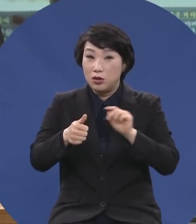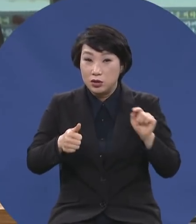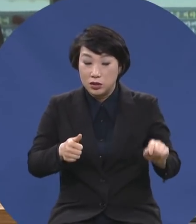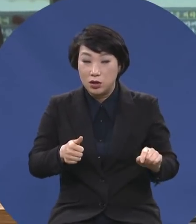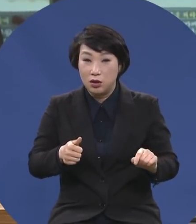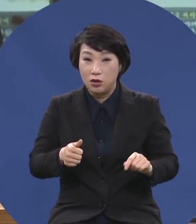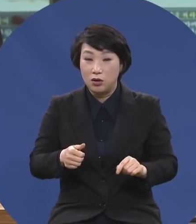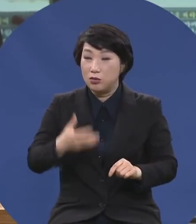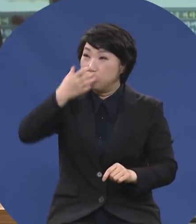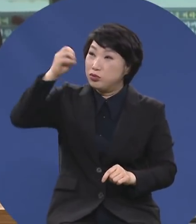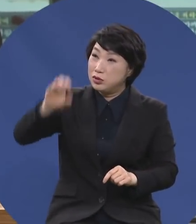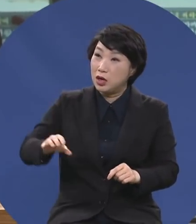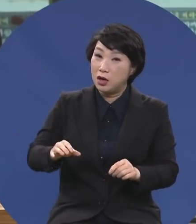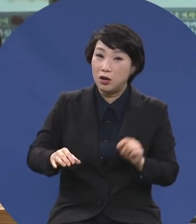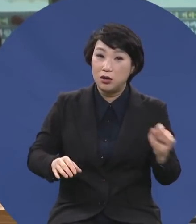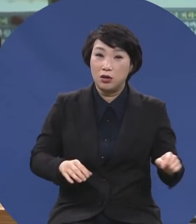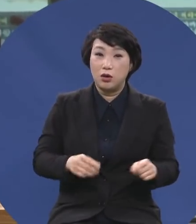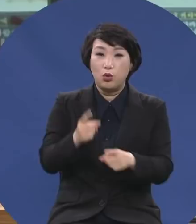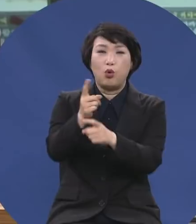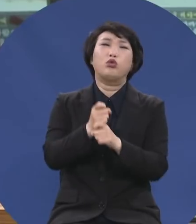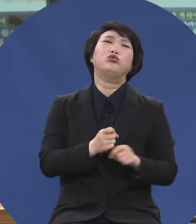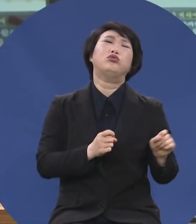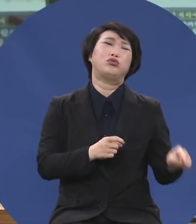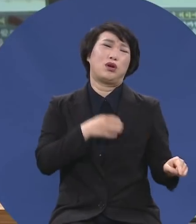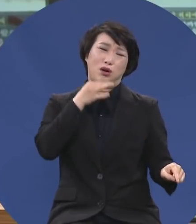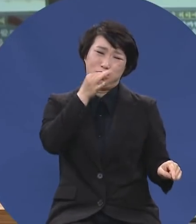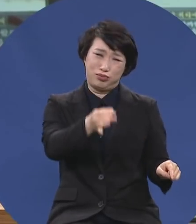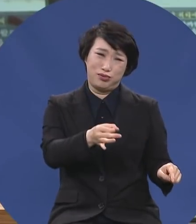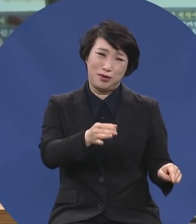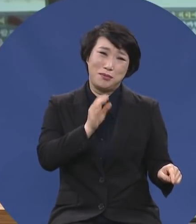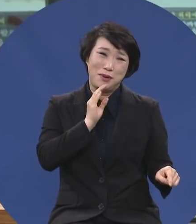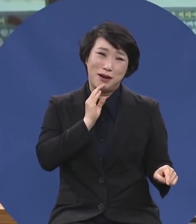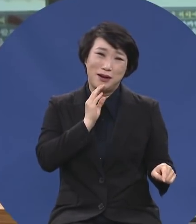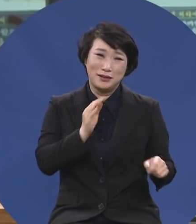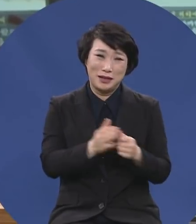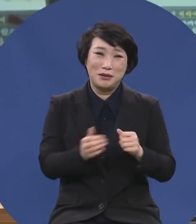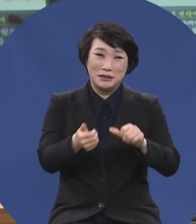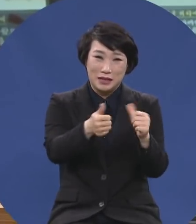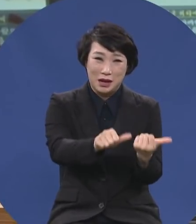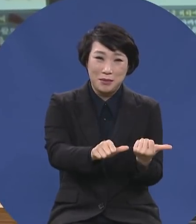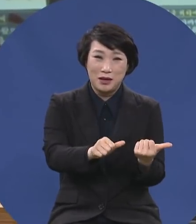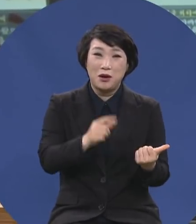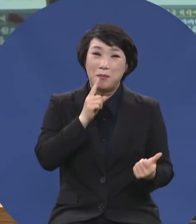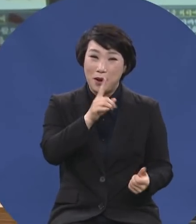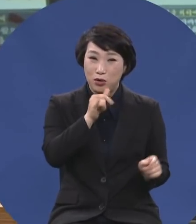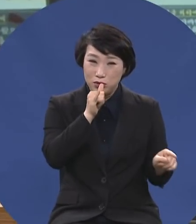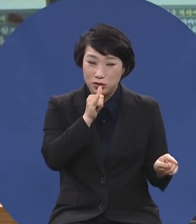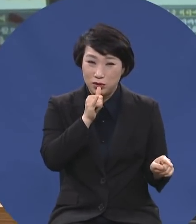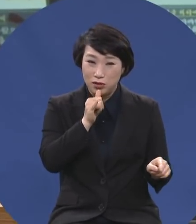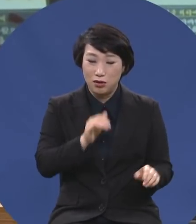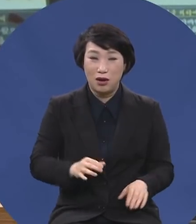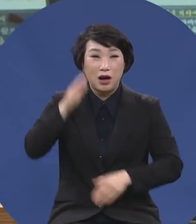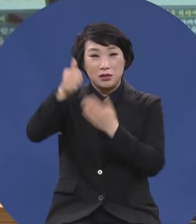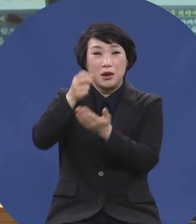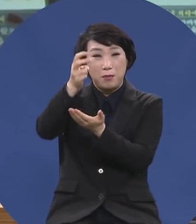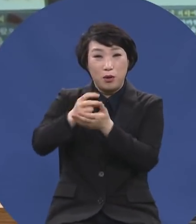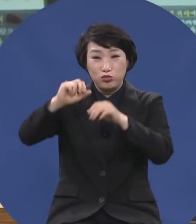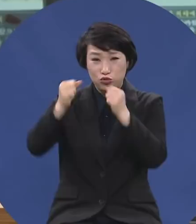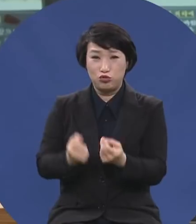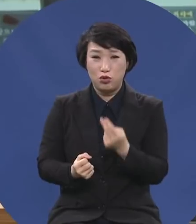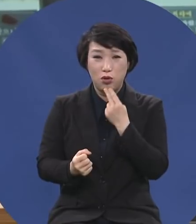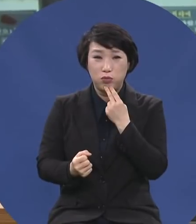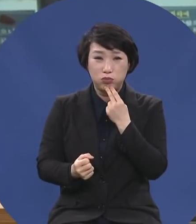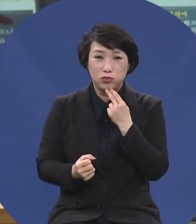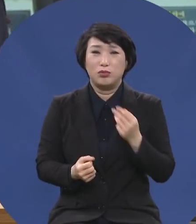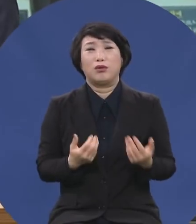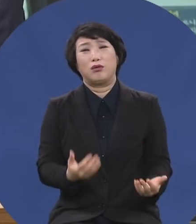도전하고 무시하고, 그래서 원수라는 거예요. 그래서 사망이라는 육신의 생각이 하나님의 법에 굴복할 수